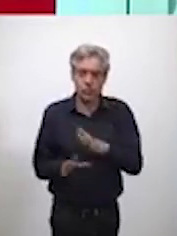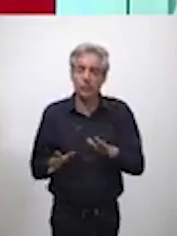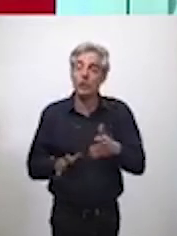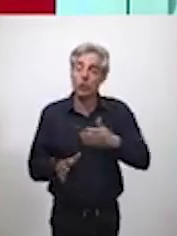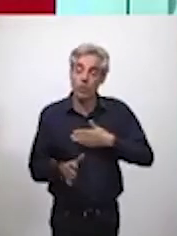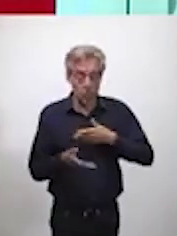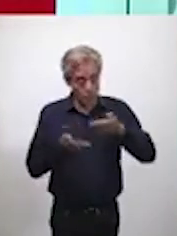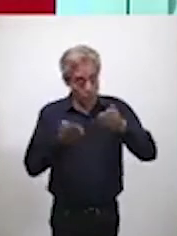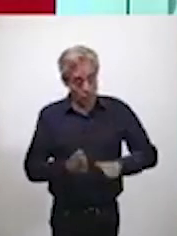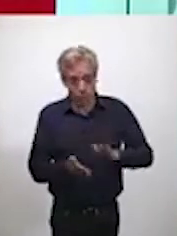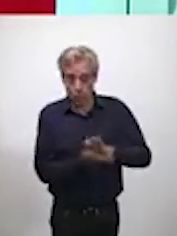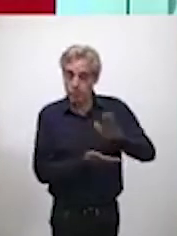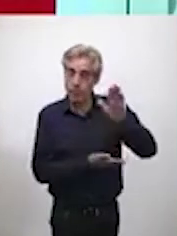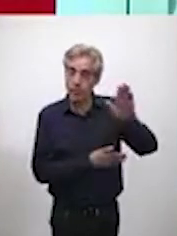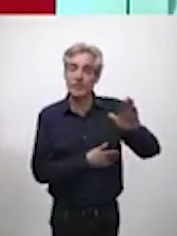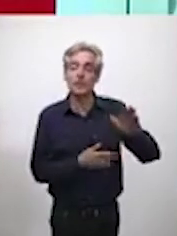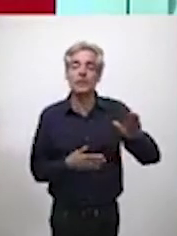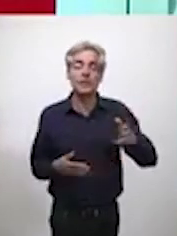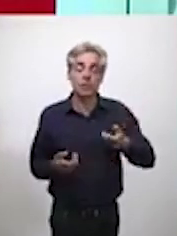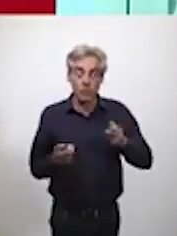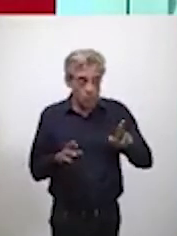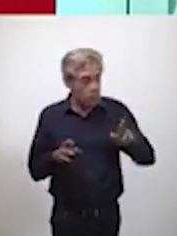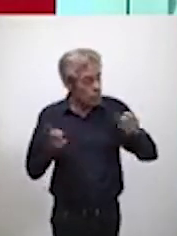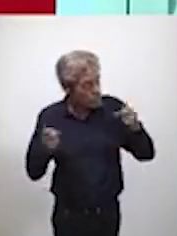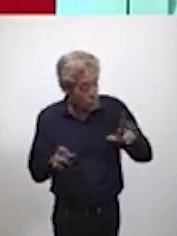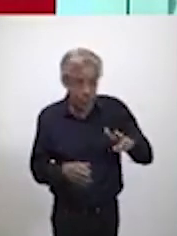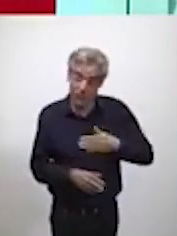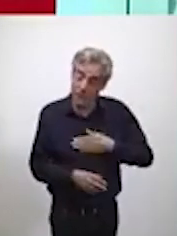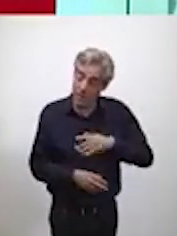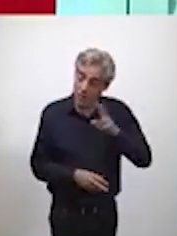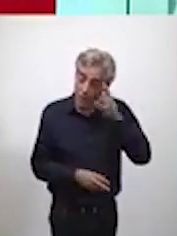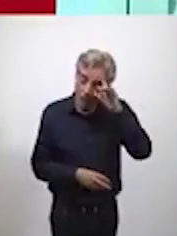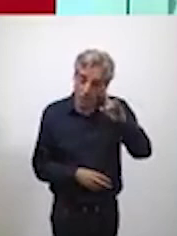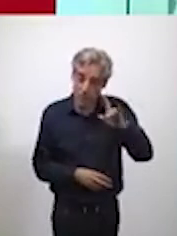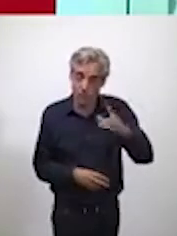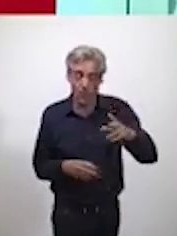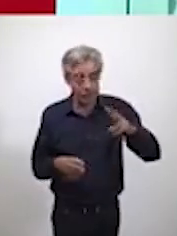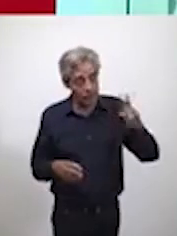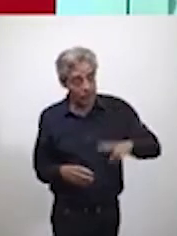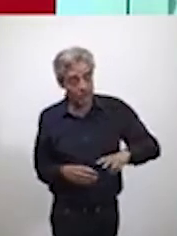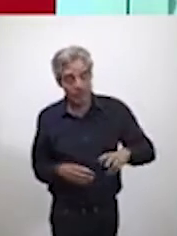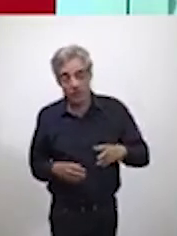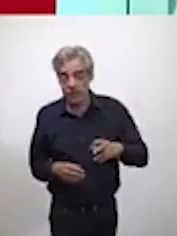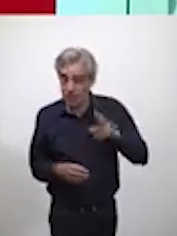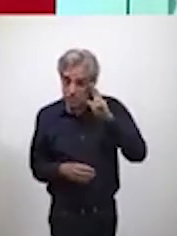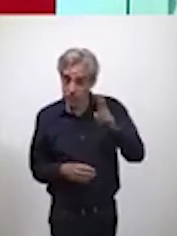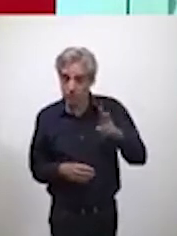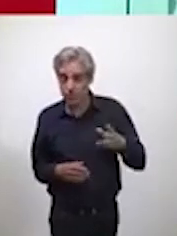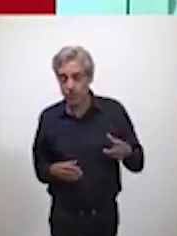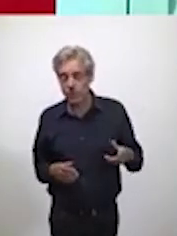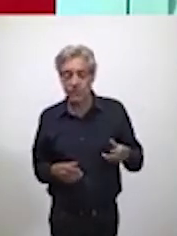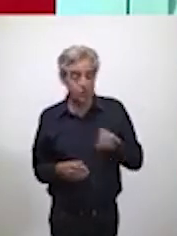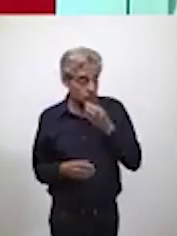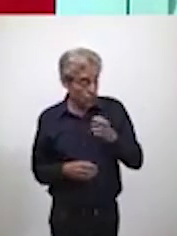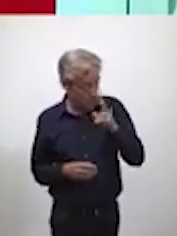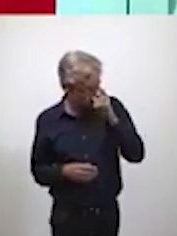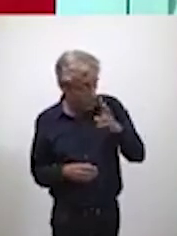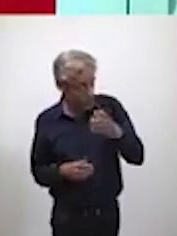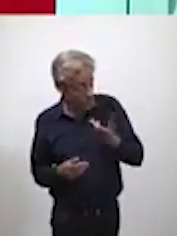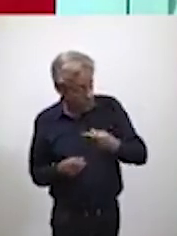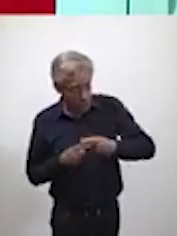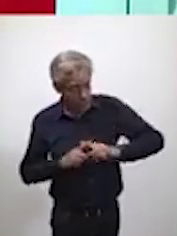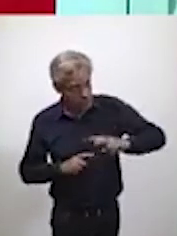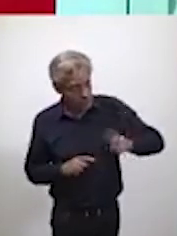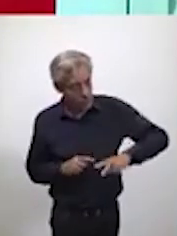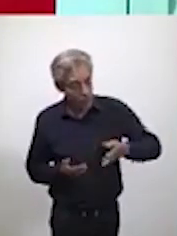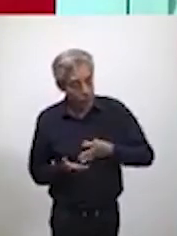pris cet engagement-là, j'étais persuadé, et honnêtement, et autorisez-moi à utiliser ce mot-là, auquel je suis très attaché, j'étais honnêtement persuadé que